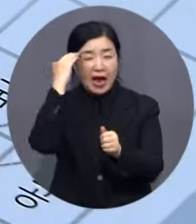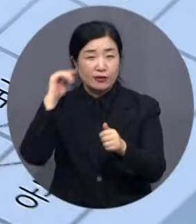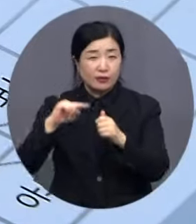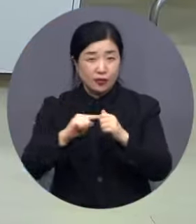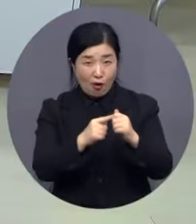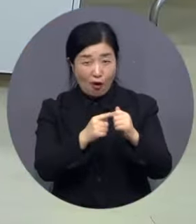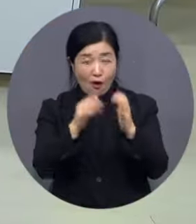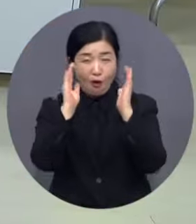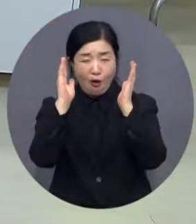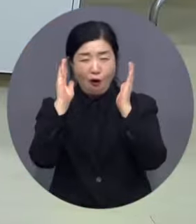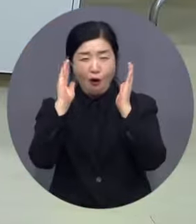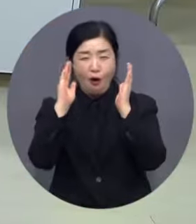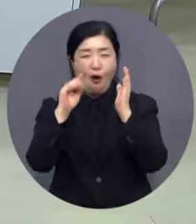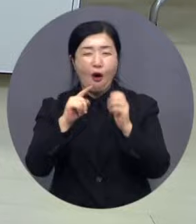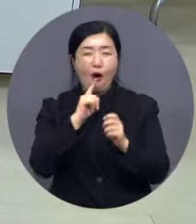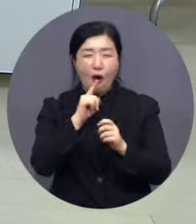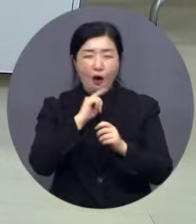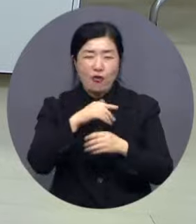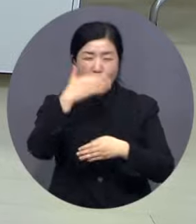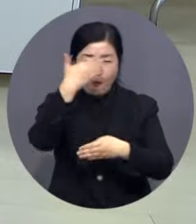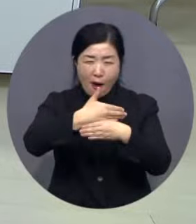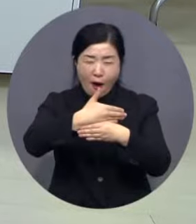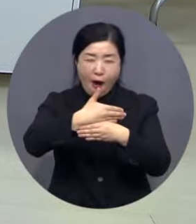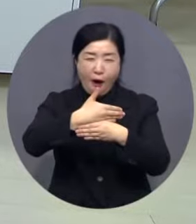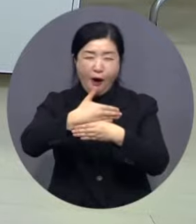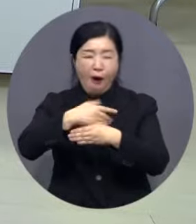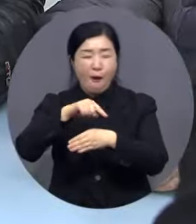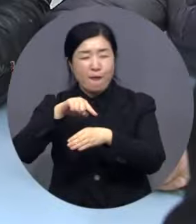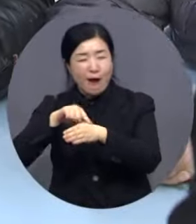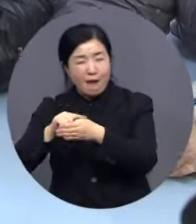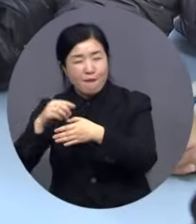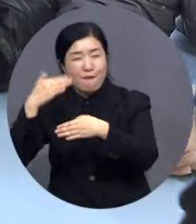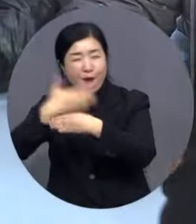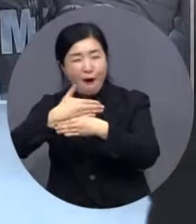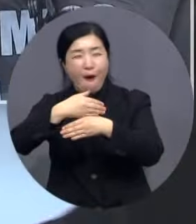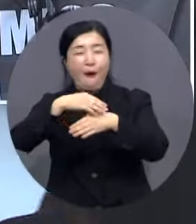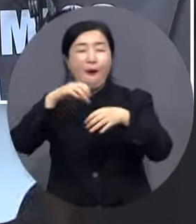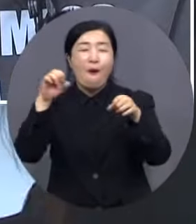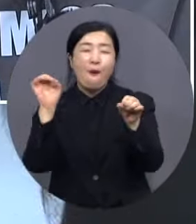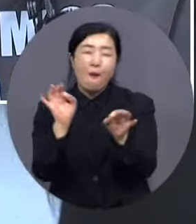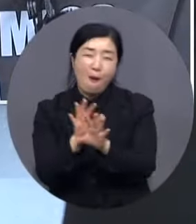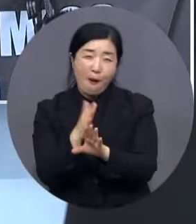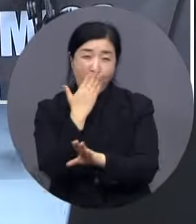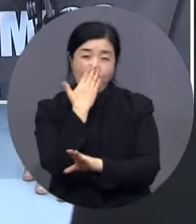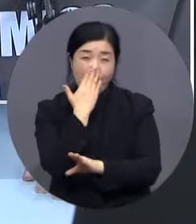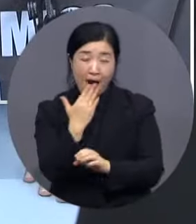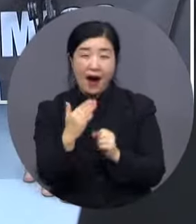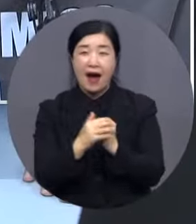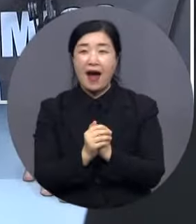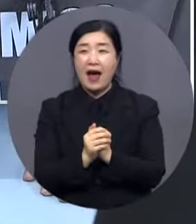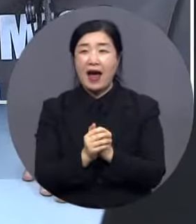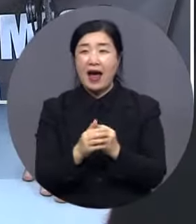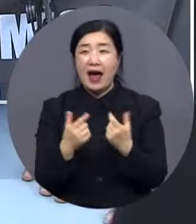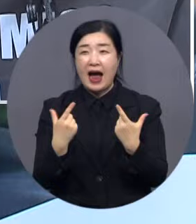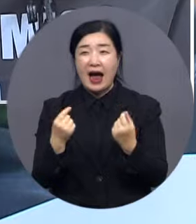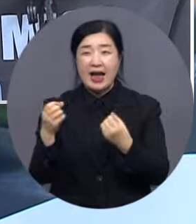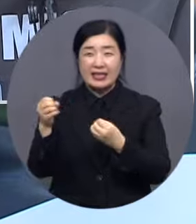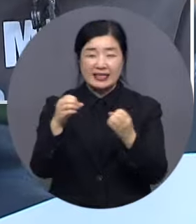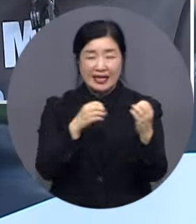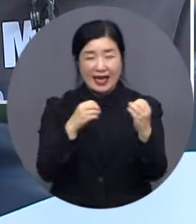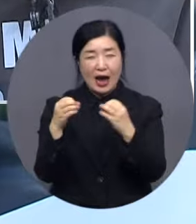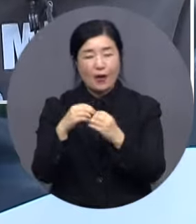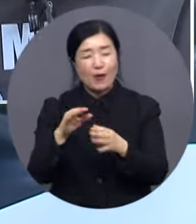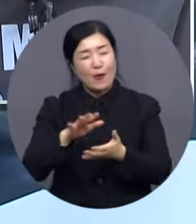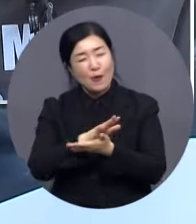수업이 언어의 장벽을 넘어 마음의 벽도 허물길 기대해 봅니다. 같이 얘기하고 놀고